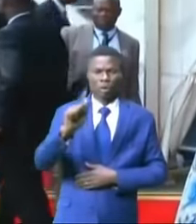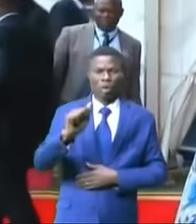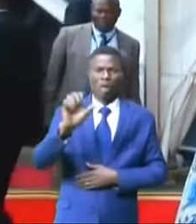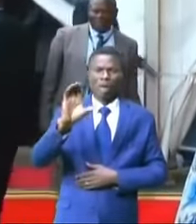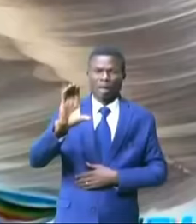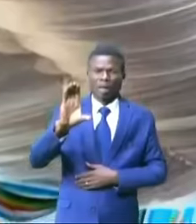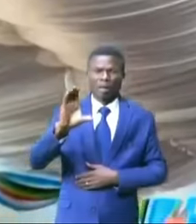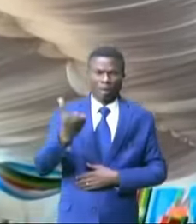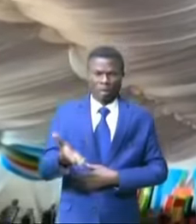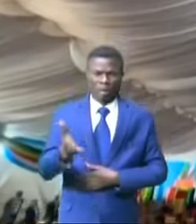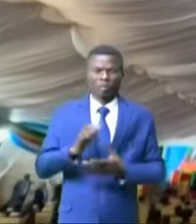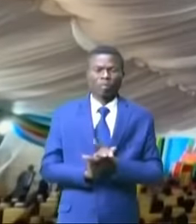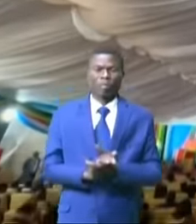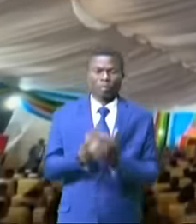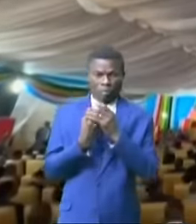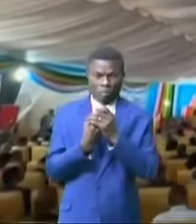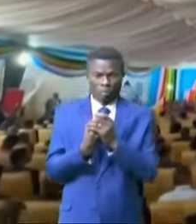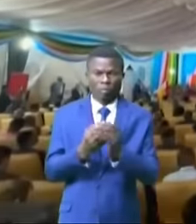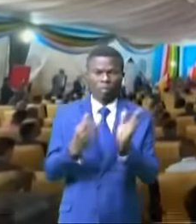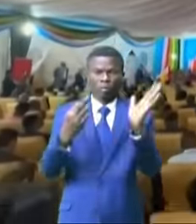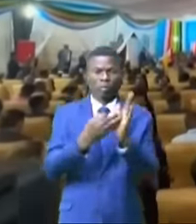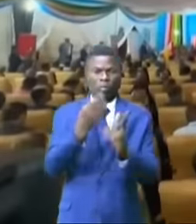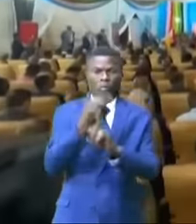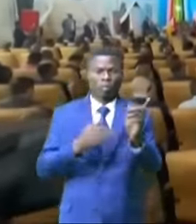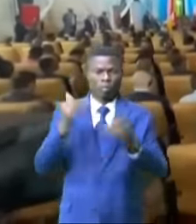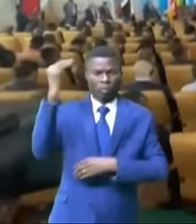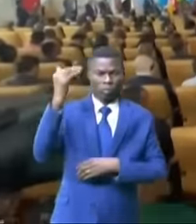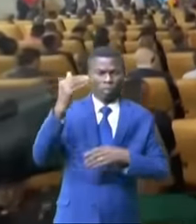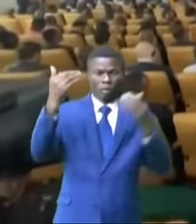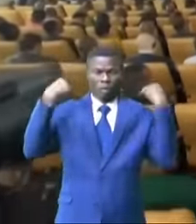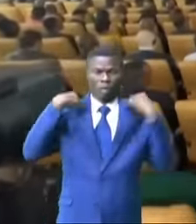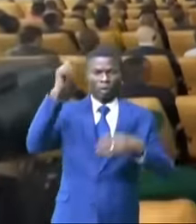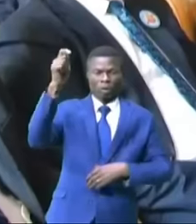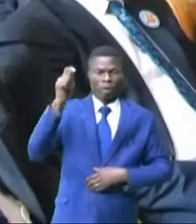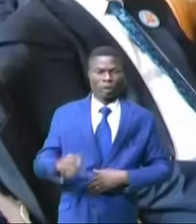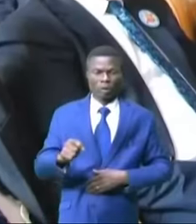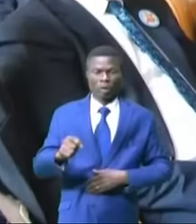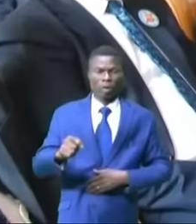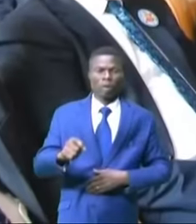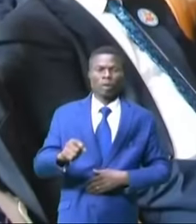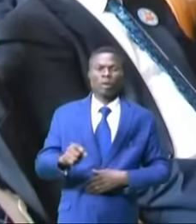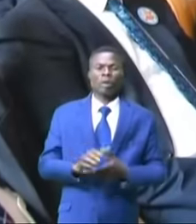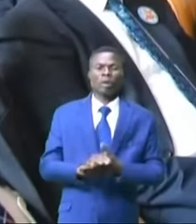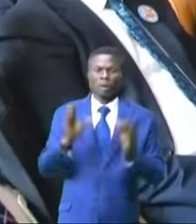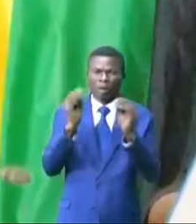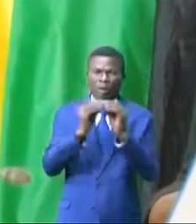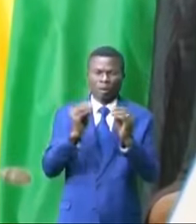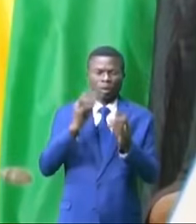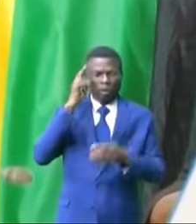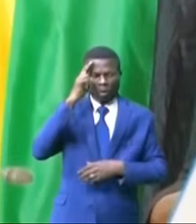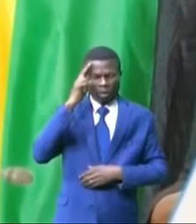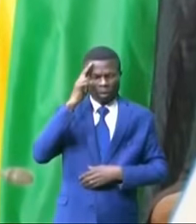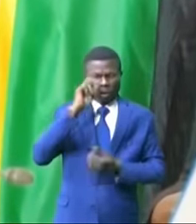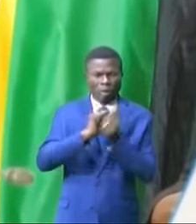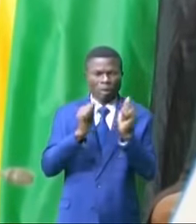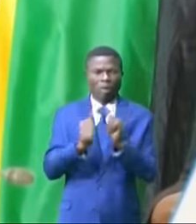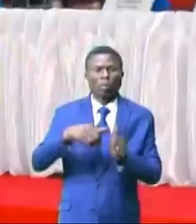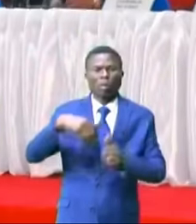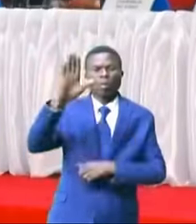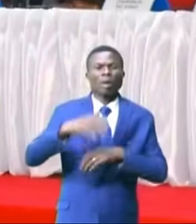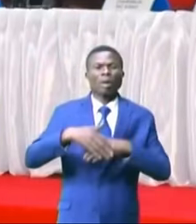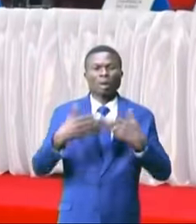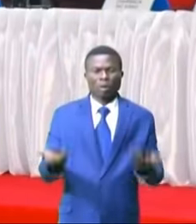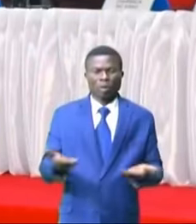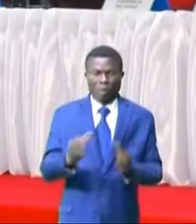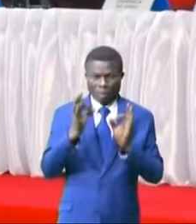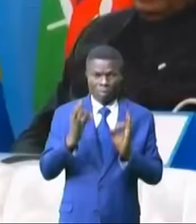la SADC. D'ici le 8 décembre, les chefs d'état-major de la communauté devraient se réunir pour réfléchir sur les plans de désengagement.